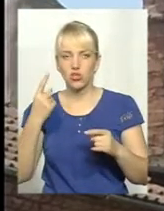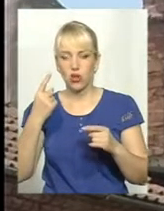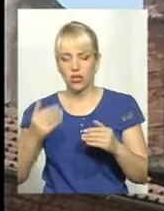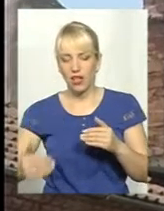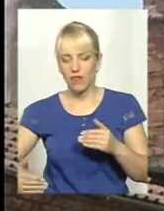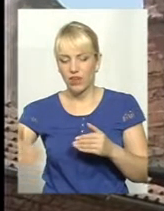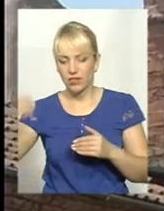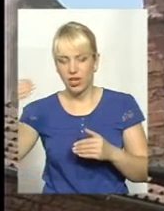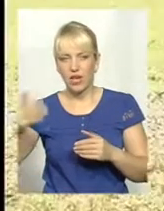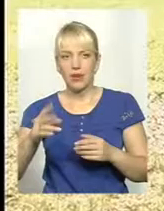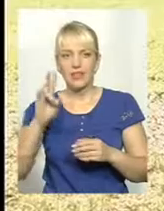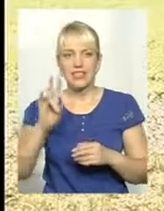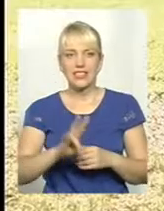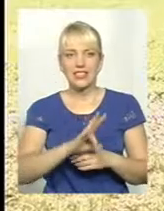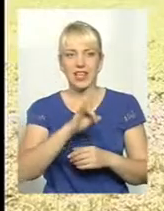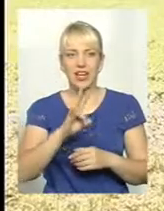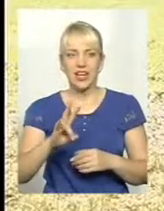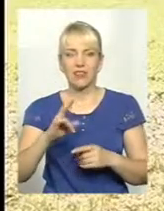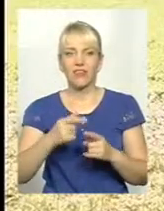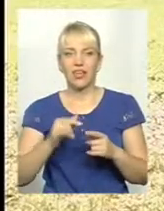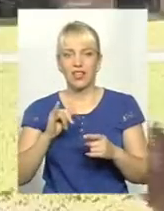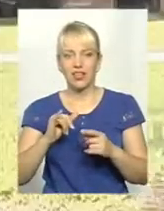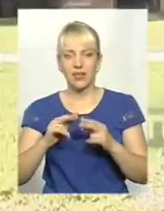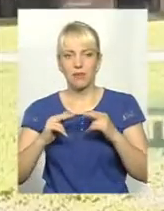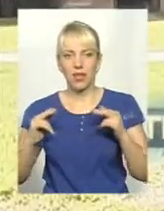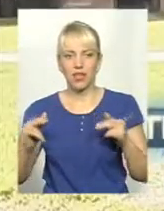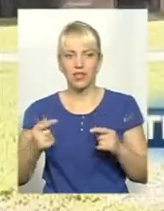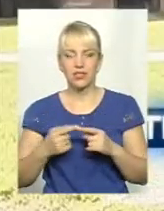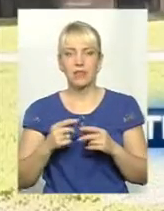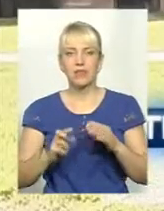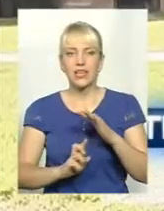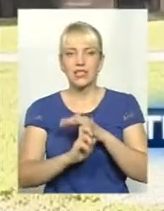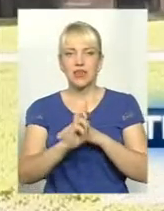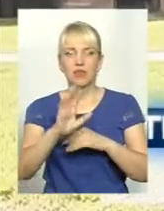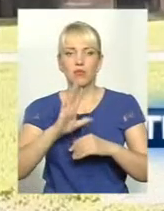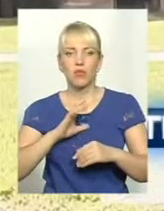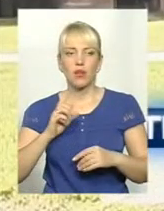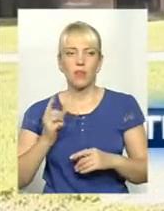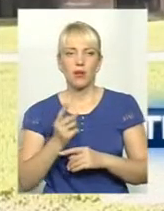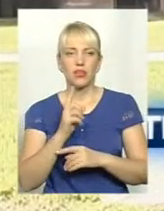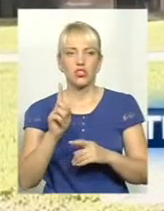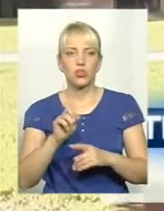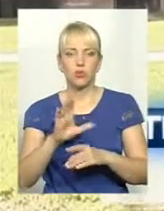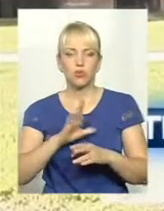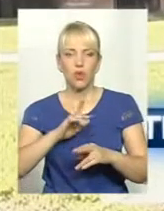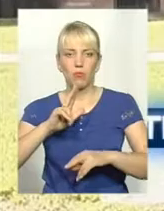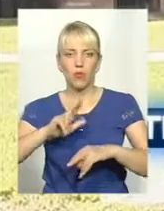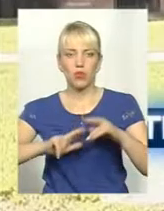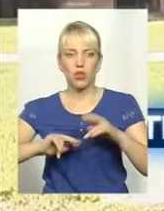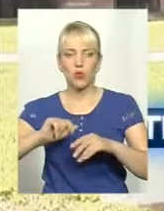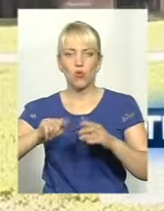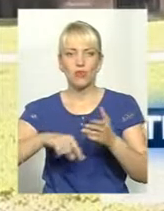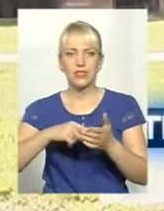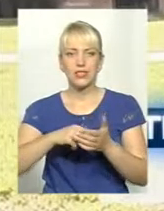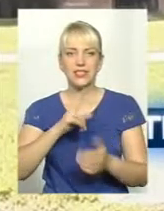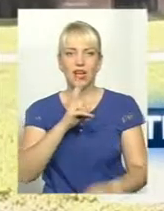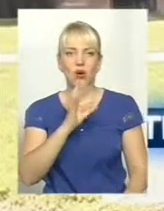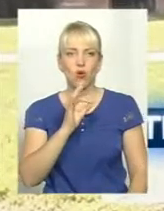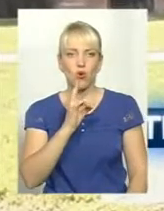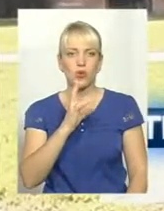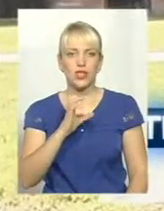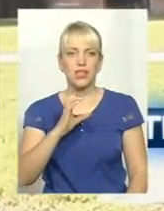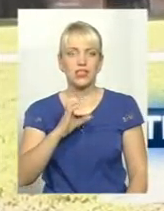князів Острозьких, що у Старокостянтинові, побудований ще у 16 столітті як маєток заможних магнатів, до нашого часу збереглись лише